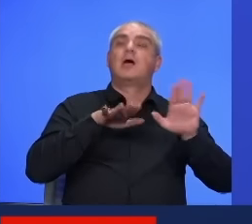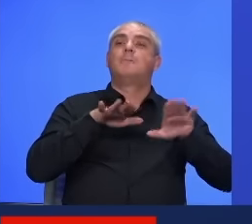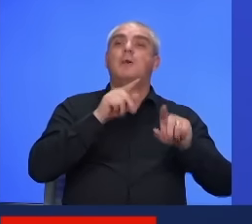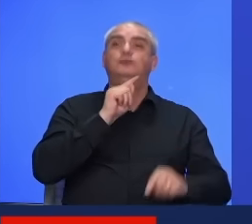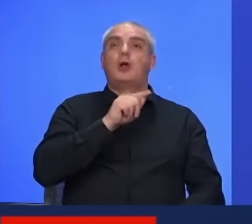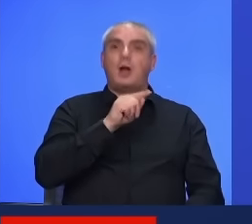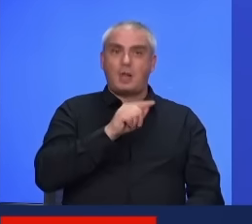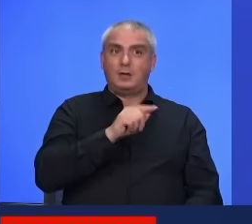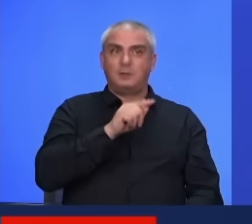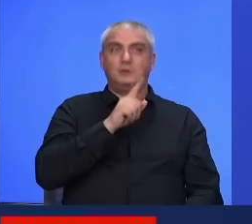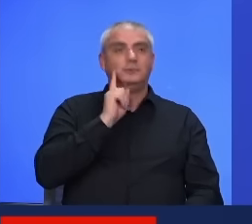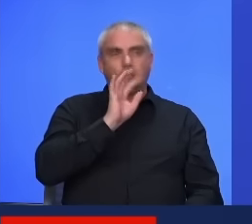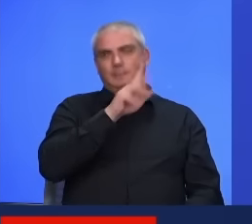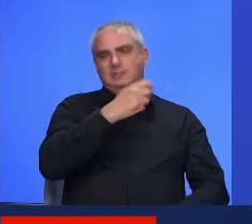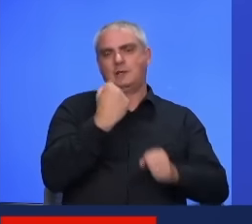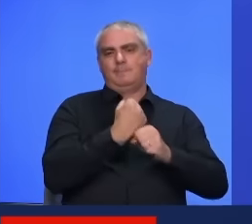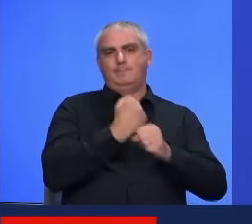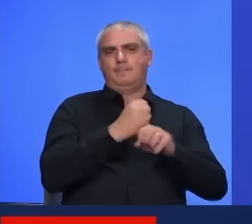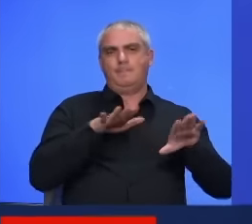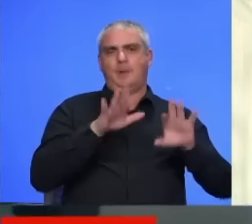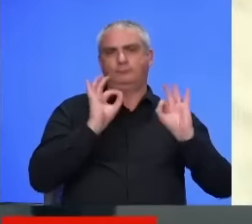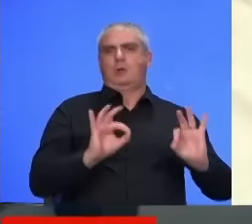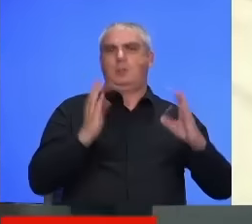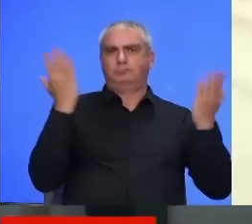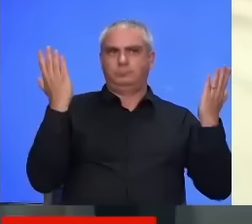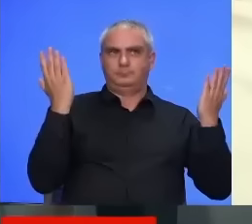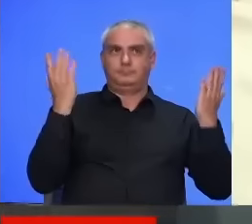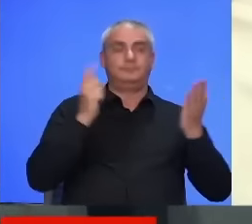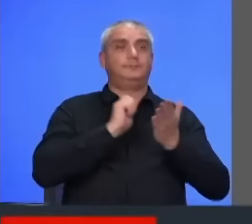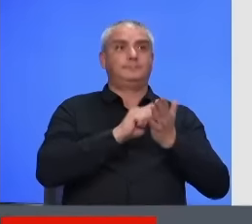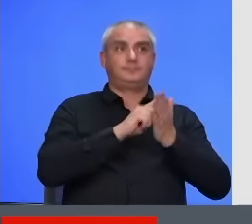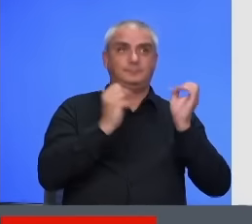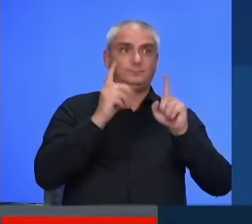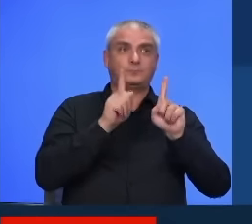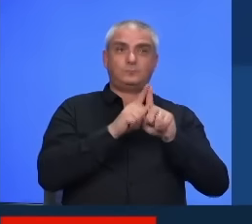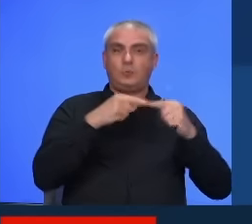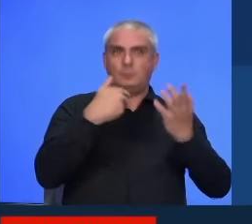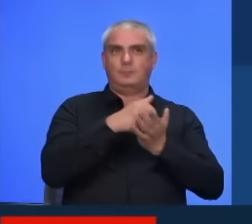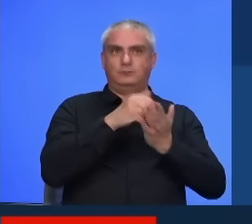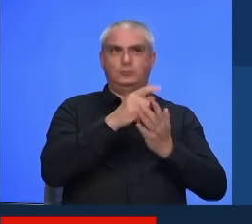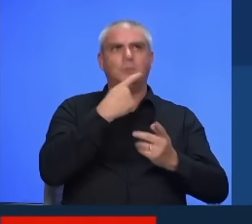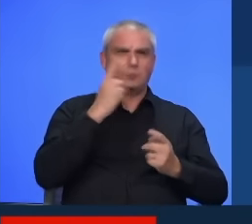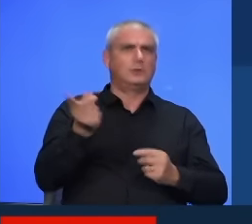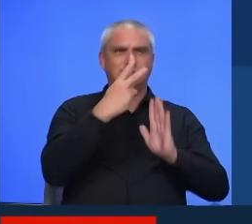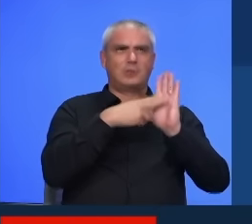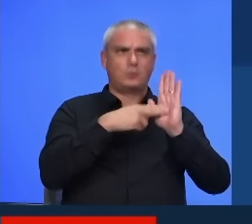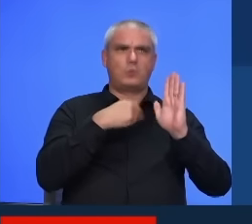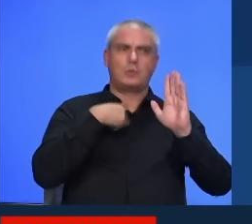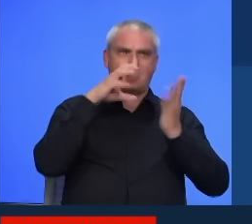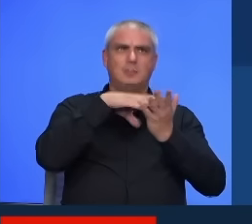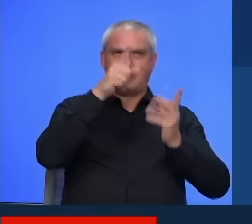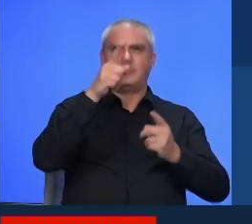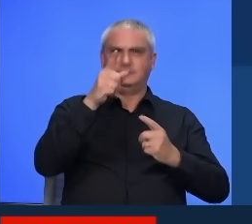המבצעת, כשמה כן, מבצעת. ההתכתבות באותו יום ממשיכה. תוציא, תוציא תמונות שלי מהחפק.